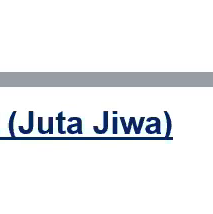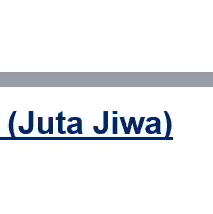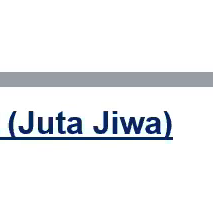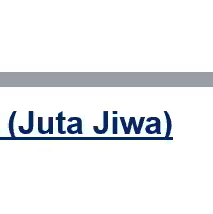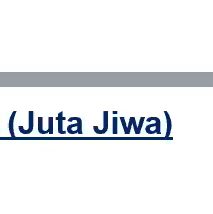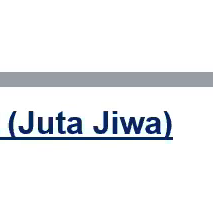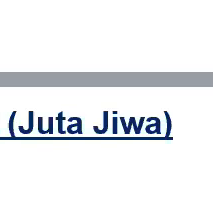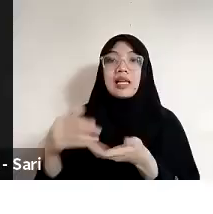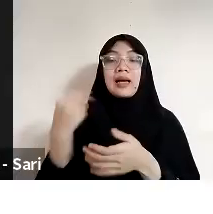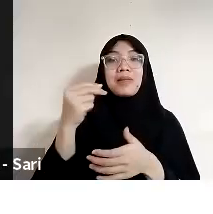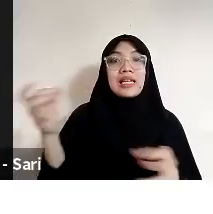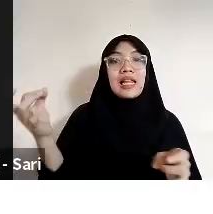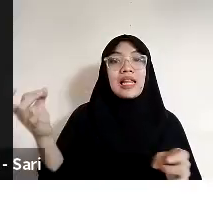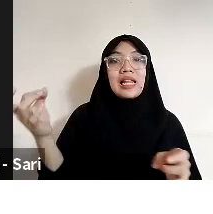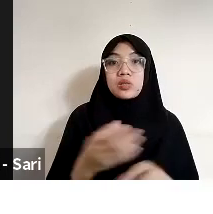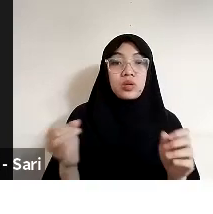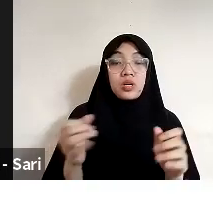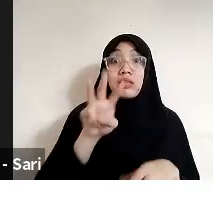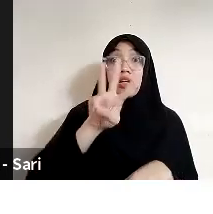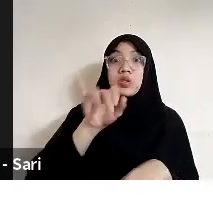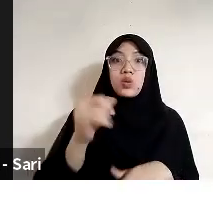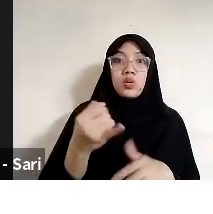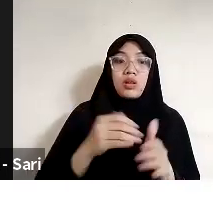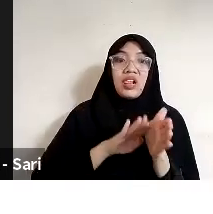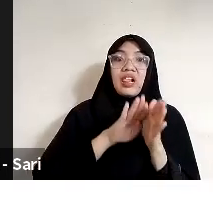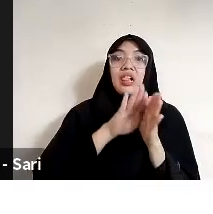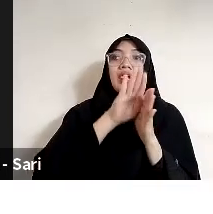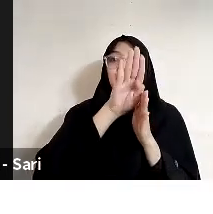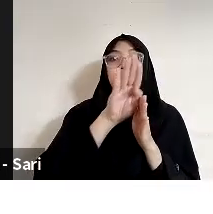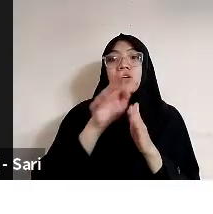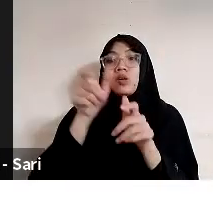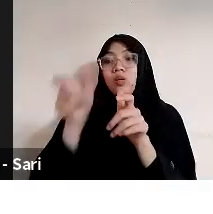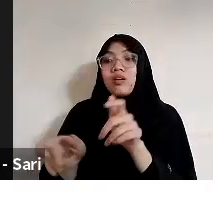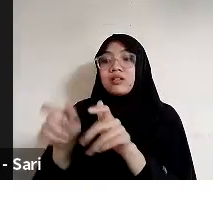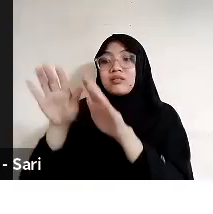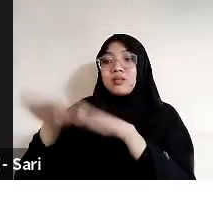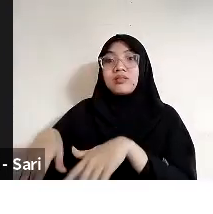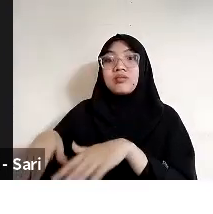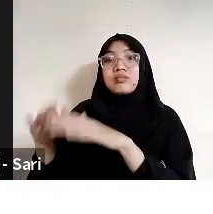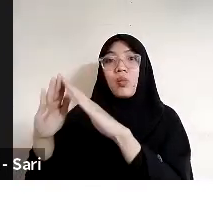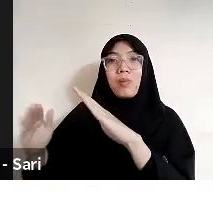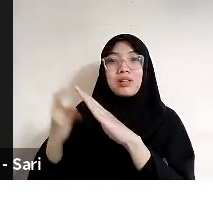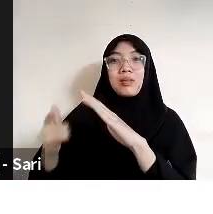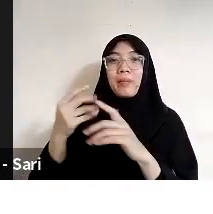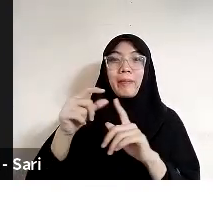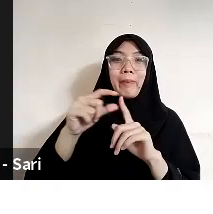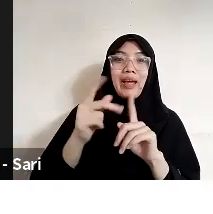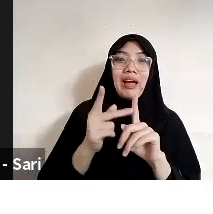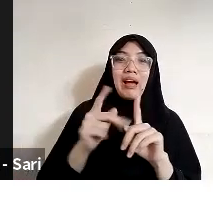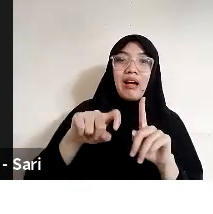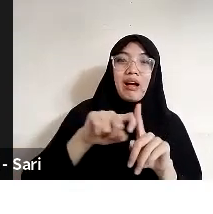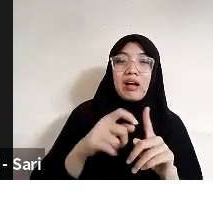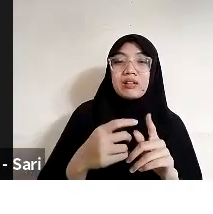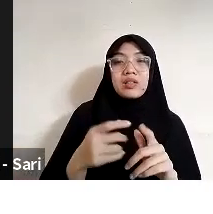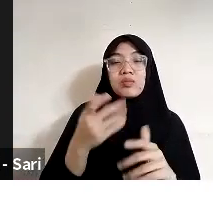Kementerian Tenaga Kerja, 3 jutaan itu yang sudah dirumahkan ataupun di PHK. Kemiskinan ini data Maret